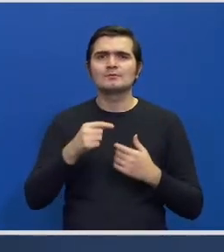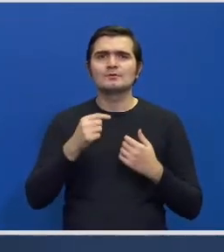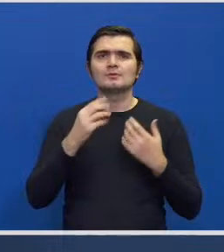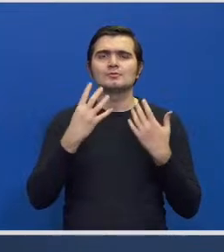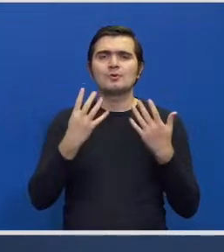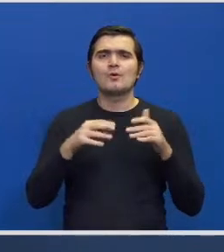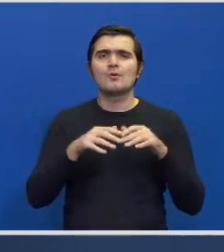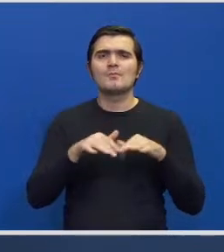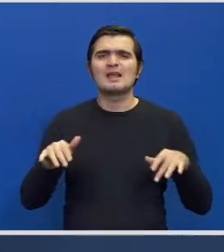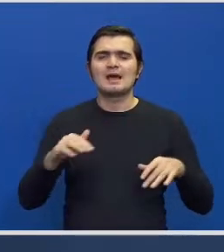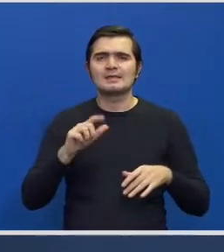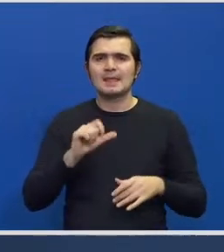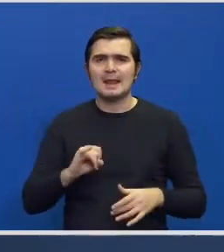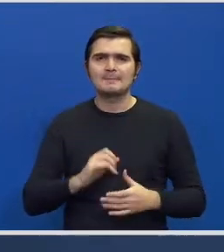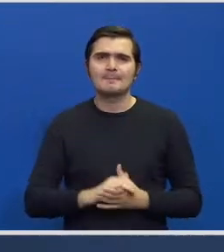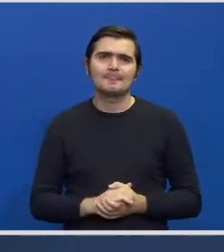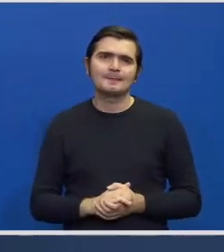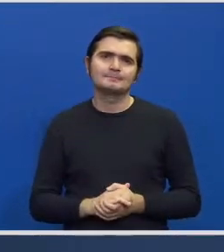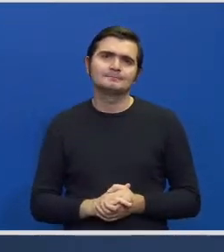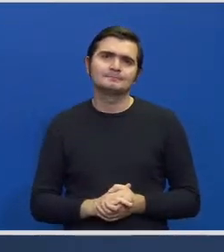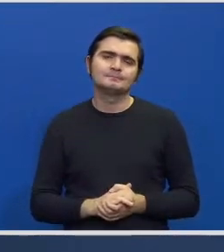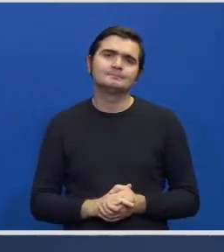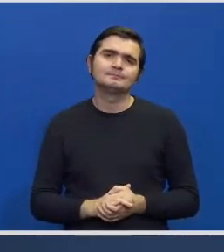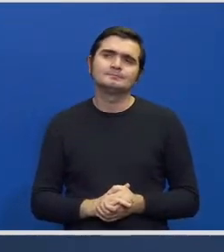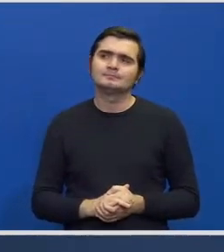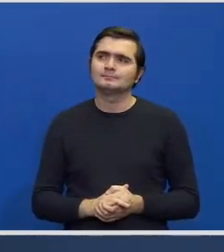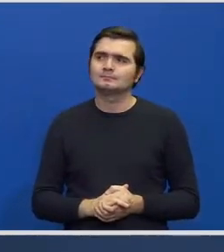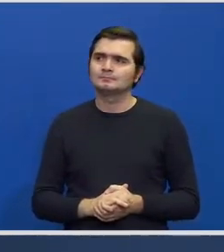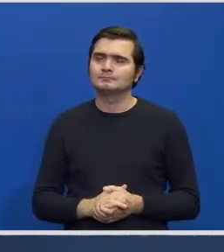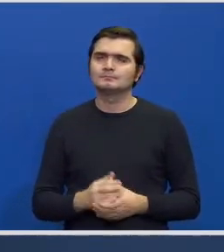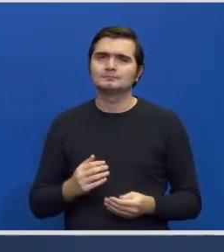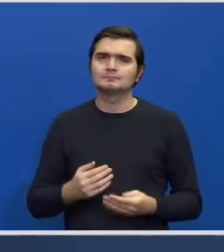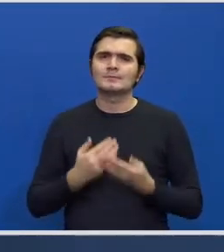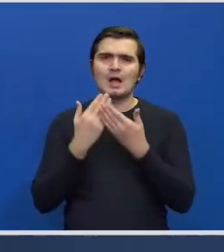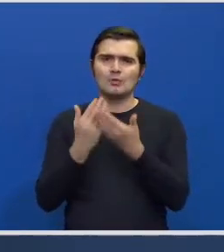de 607,9 miliarde de lei.